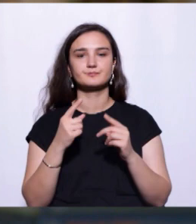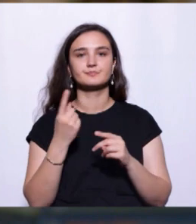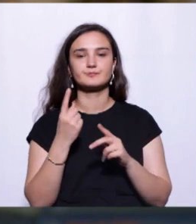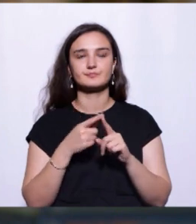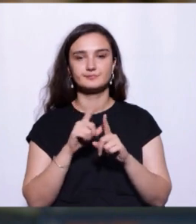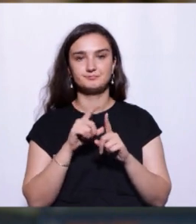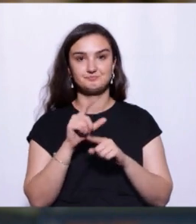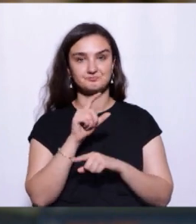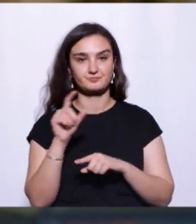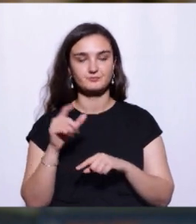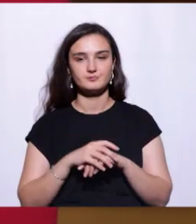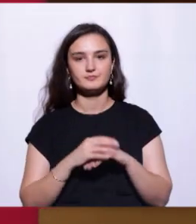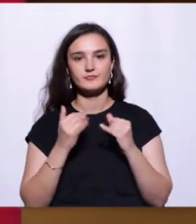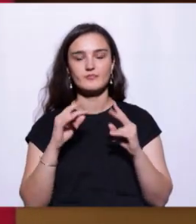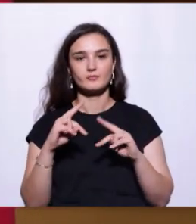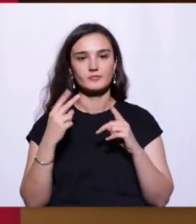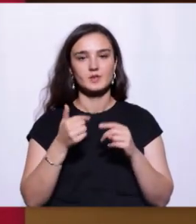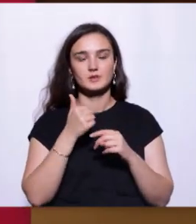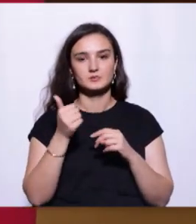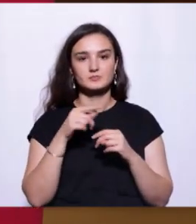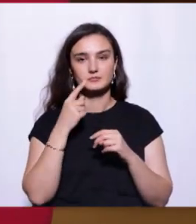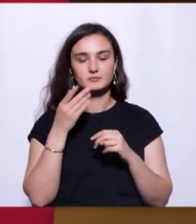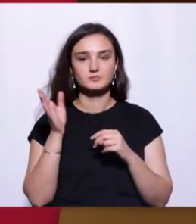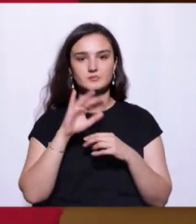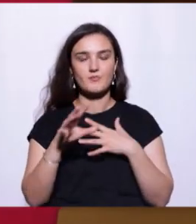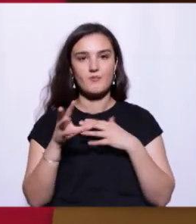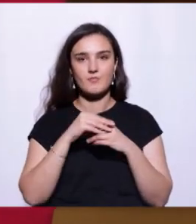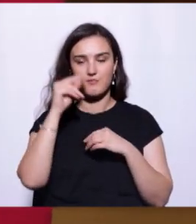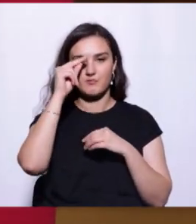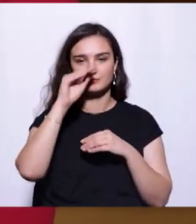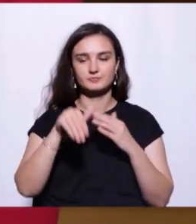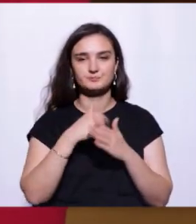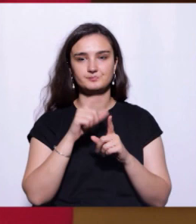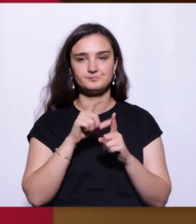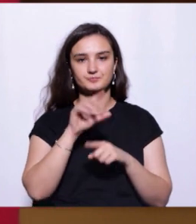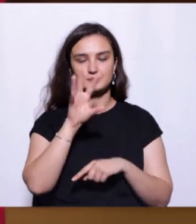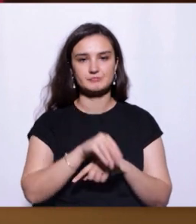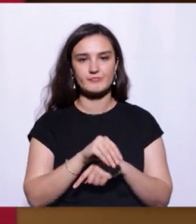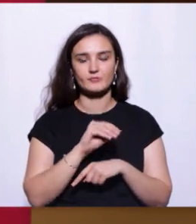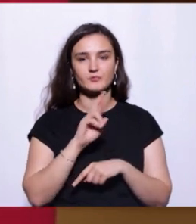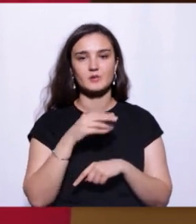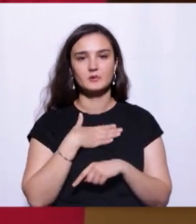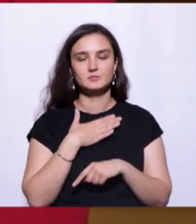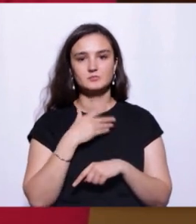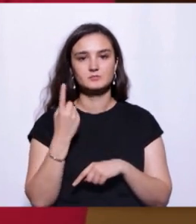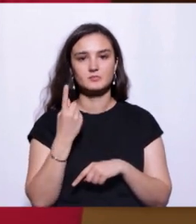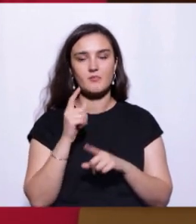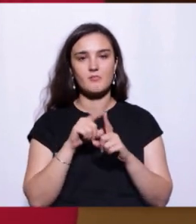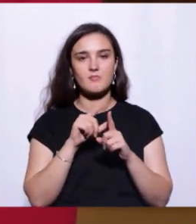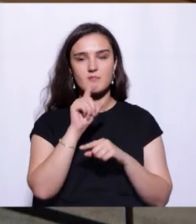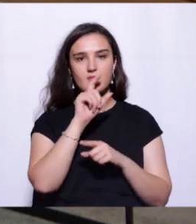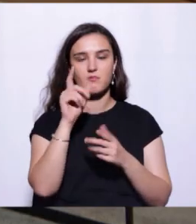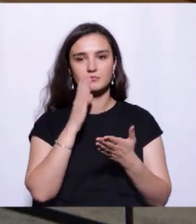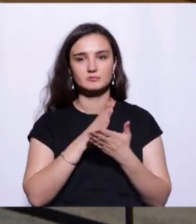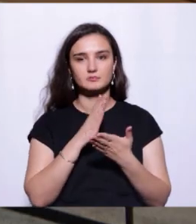of vocabulary. ახლა კი როგორც კარტერმა თქვა, მოდით ერთად შევისწავლოთ ახალი სიტყვები. And our first word